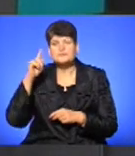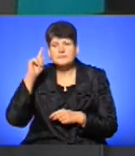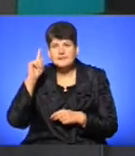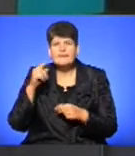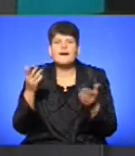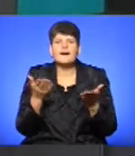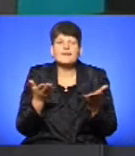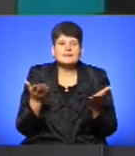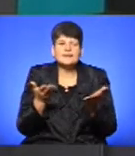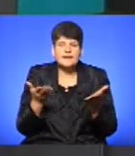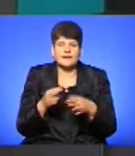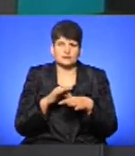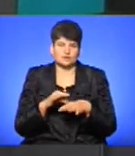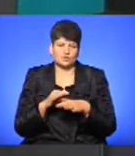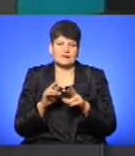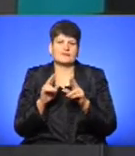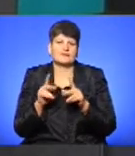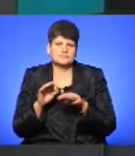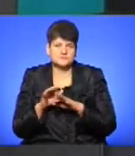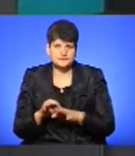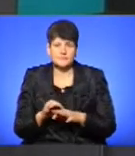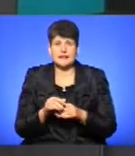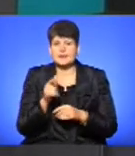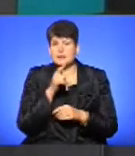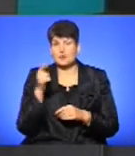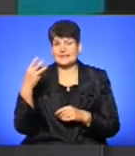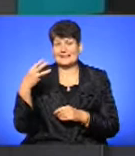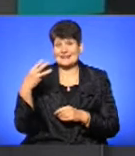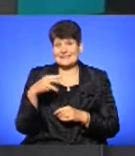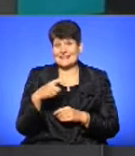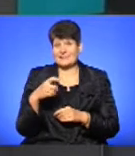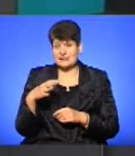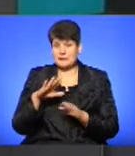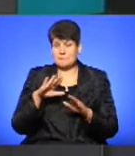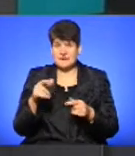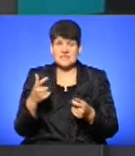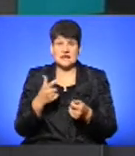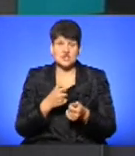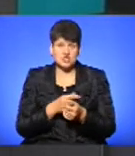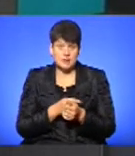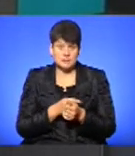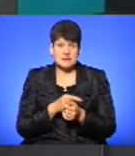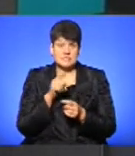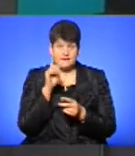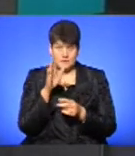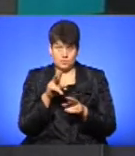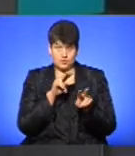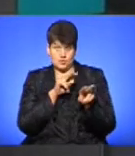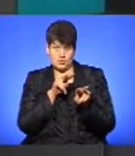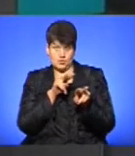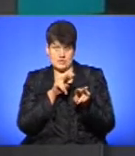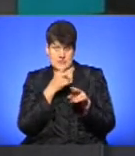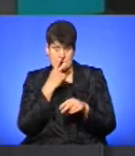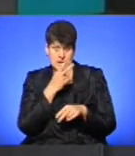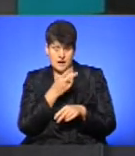місця проводити щеплення. І, відповідно, на протязі 30 хвилин після проведеного щеплення, відповідно, за вами будуть спостерігати для того,